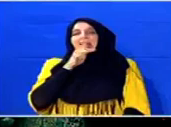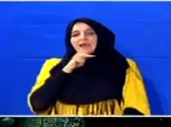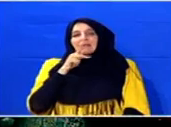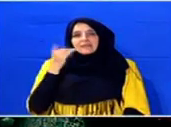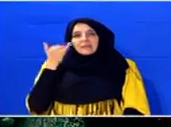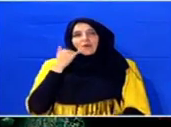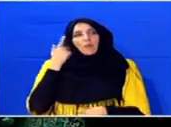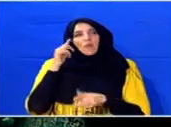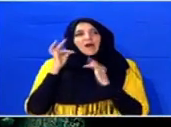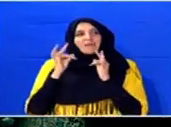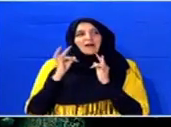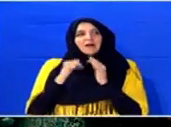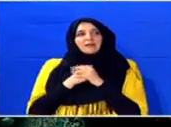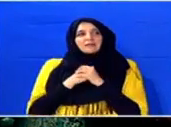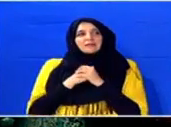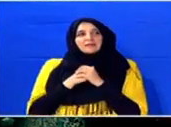الله